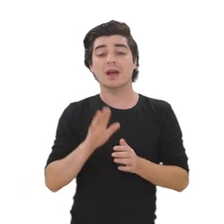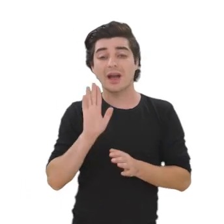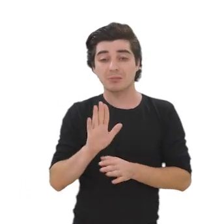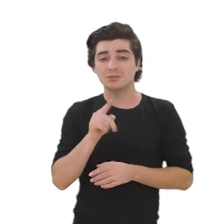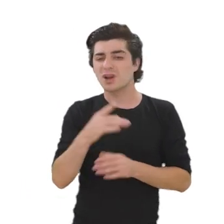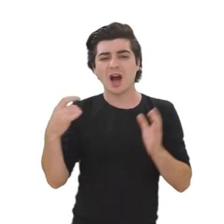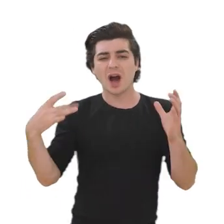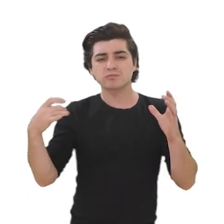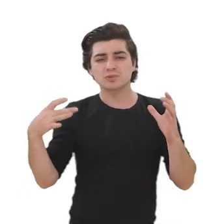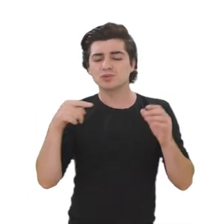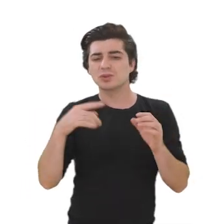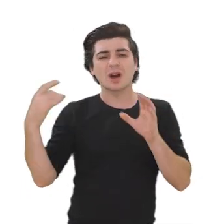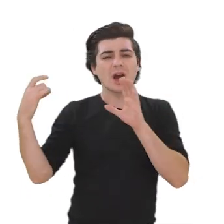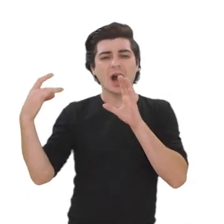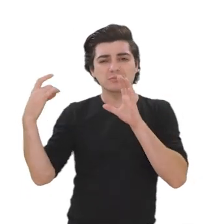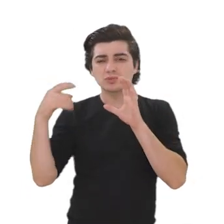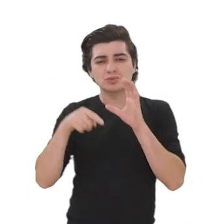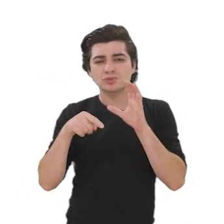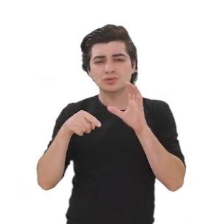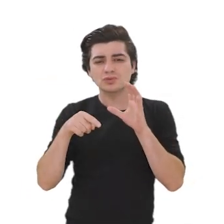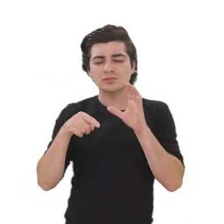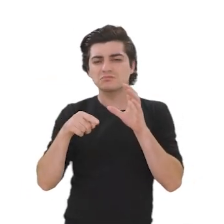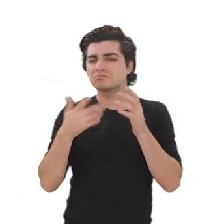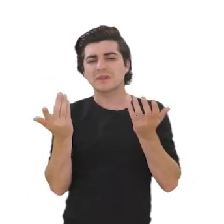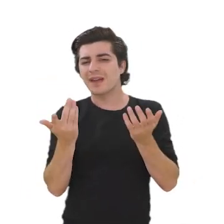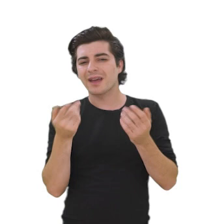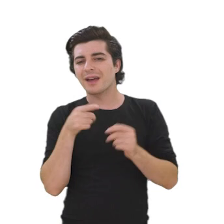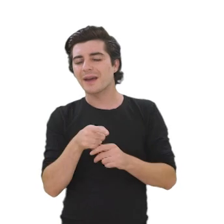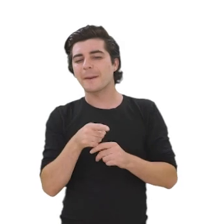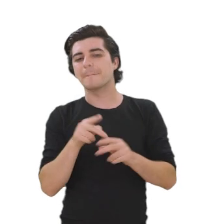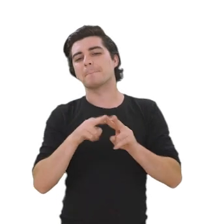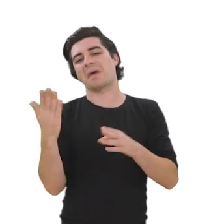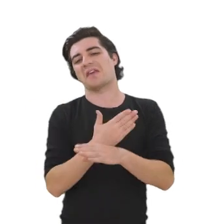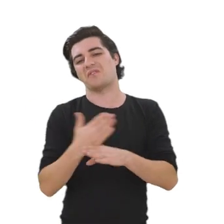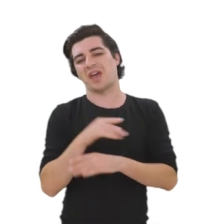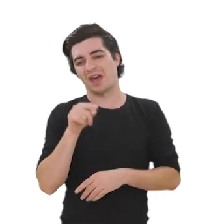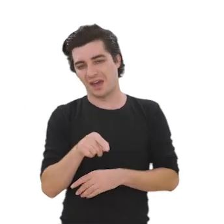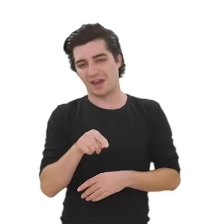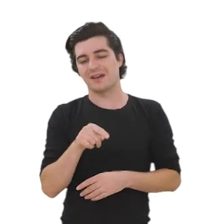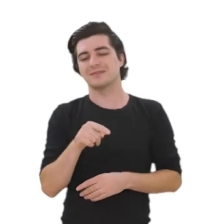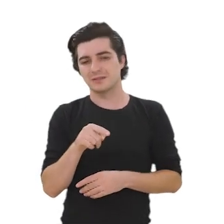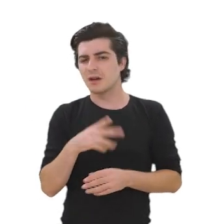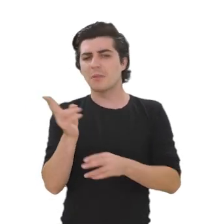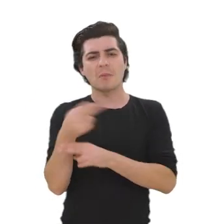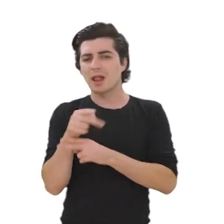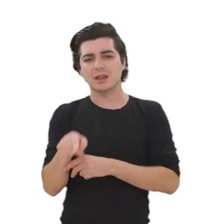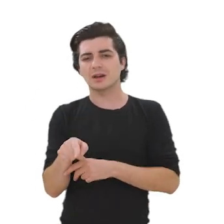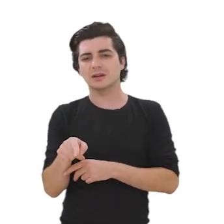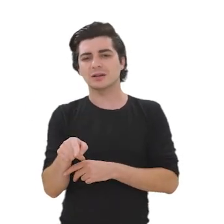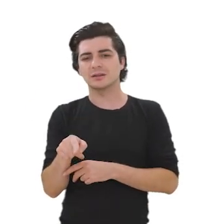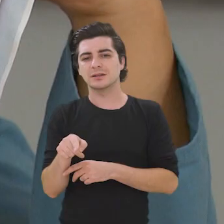Ama burada bir karpuz var. Bu karpuz hangi türdendi? Meyve türünden. Evet. Balık ise